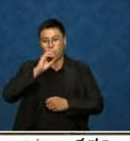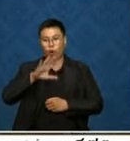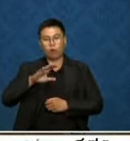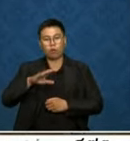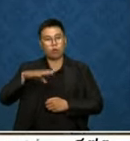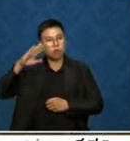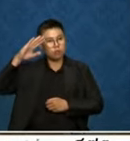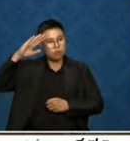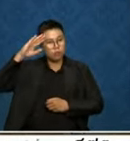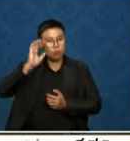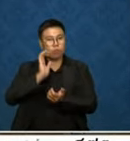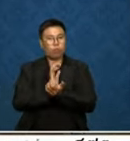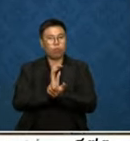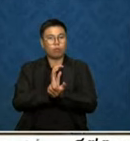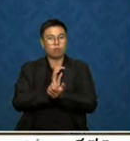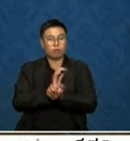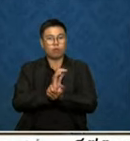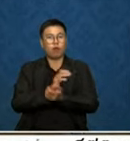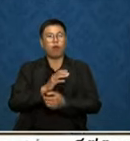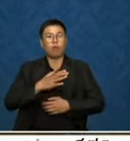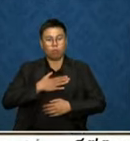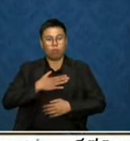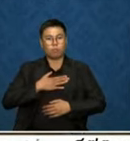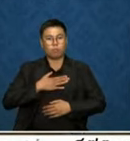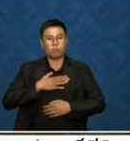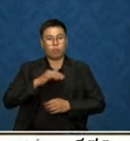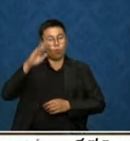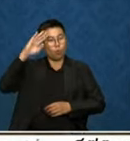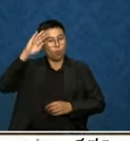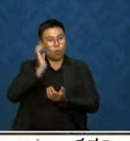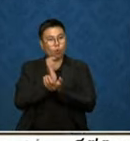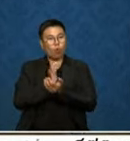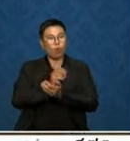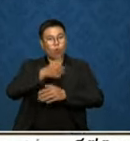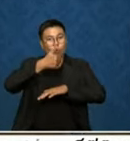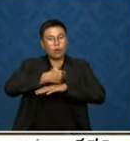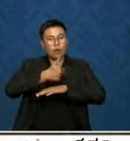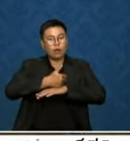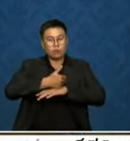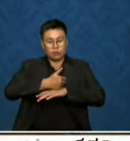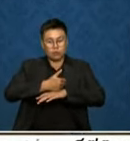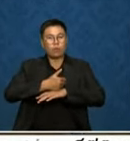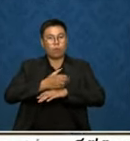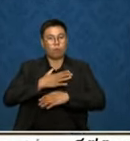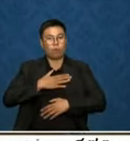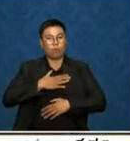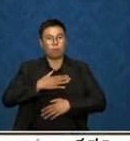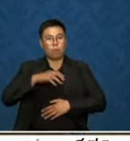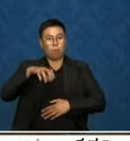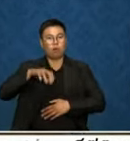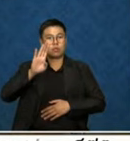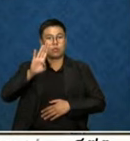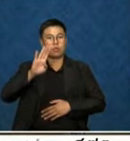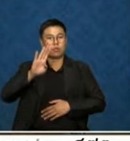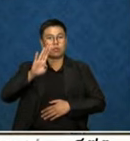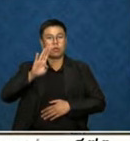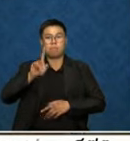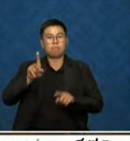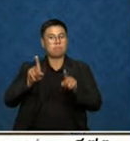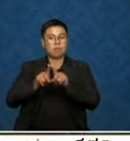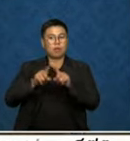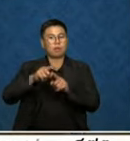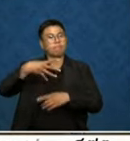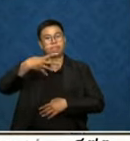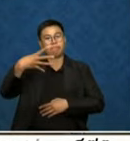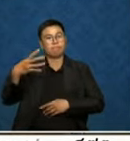นี้นะครับซึ่งผมเชื่อมั่นในตัวผบ.ตร.ท่านนี้นะครับได้ขยายผลนะครับเพราะว่าหลายบริษัทมีพฤติกรรมแบบนี้ท่านประธ